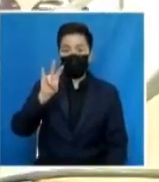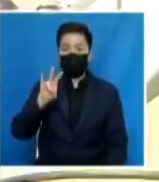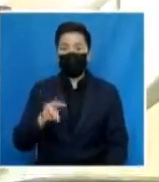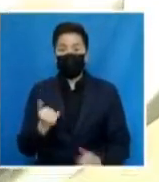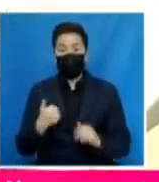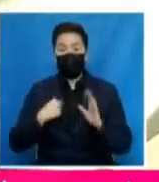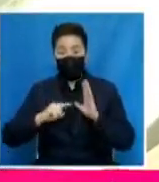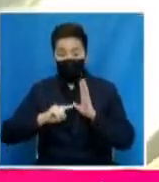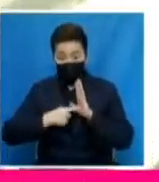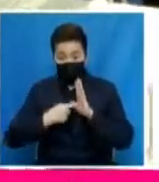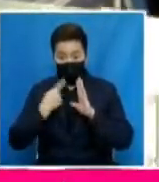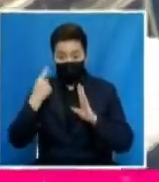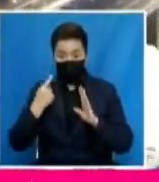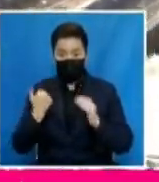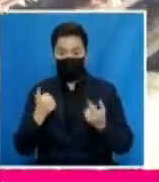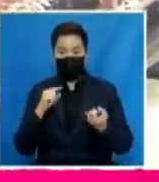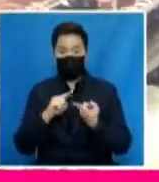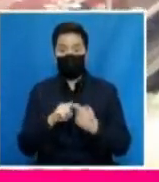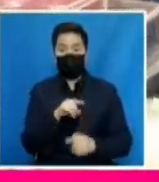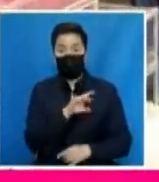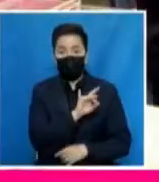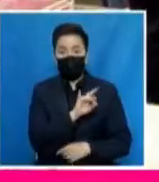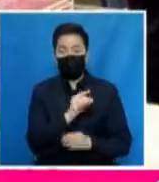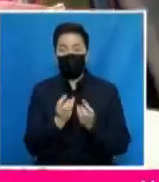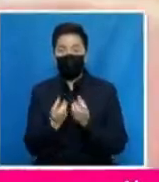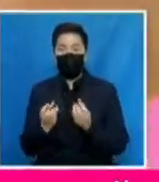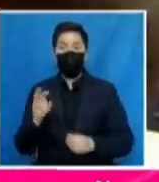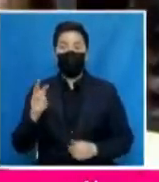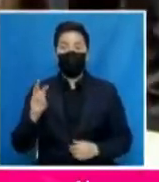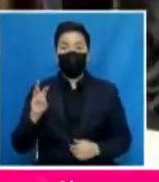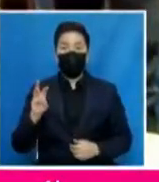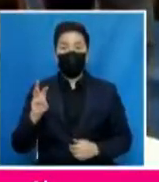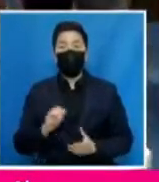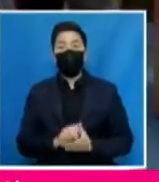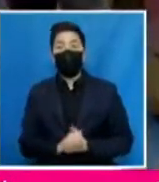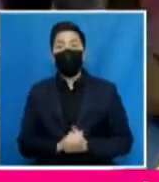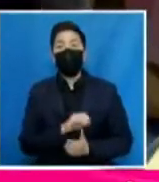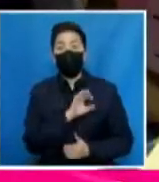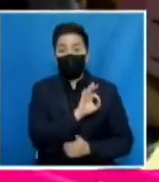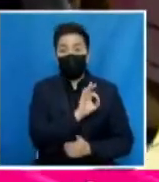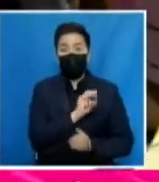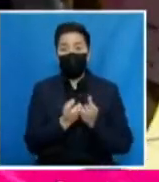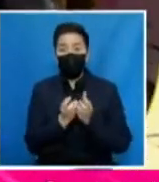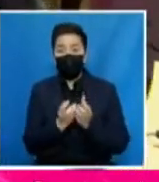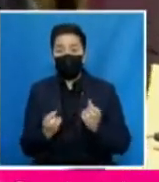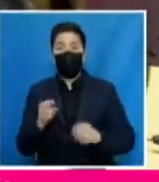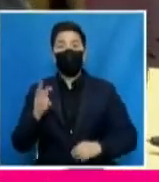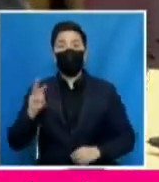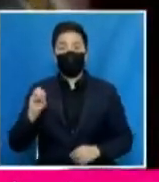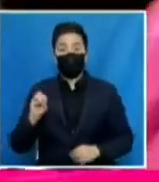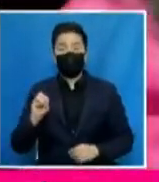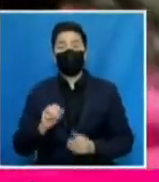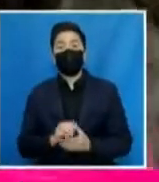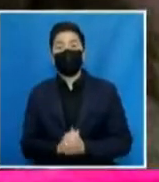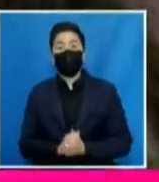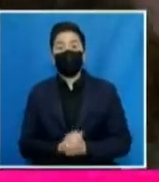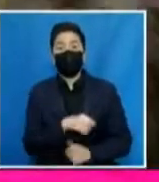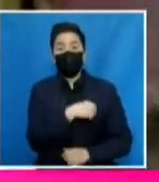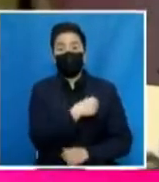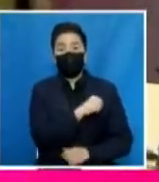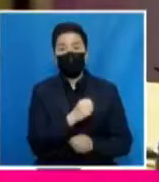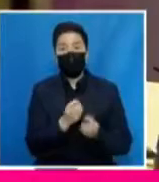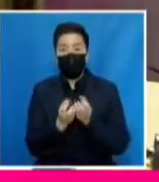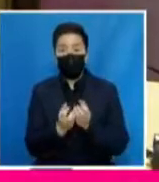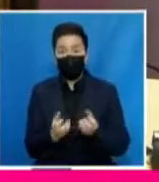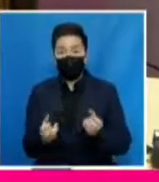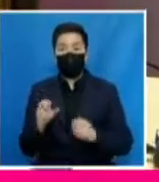เริ่มตั้งแต่งวดที่8จำนวน6ลูกงวดที่9จำนวน60ลูกงวดที่10